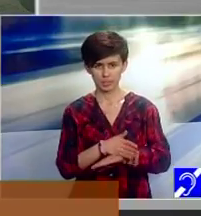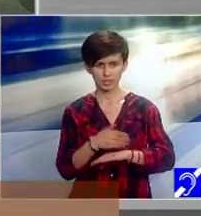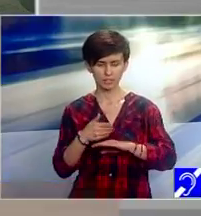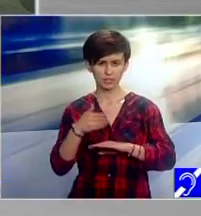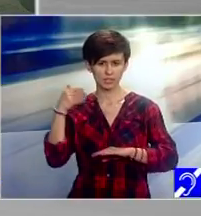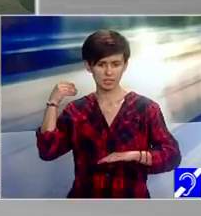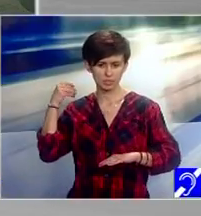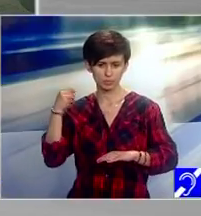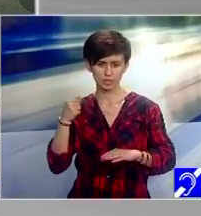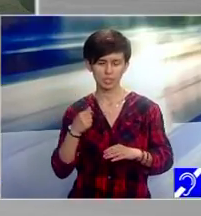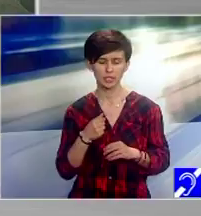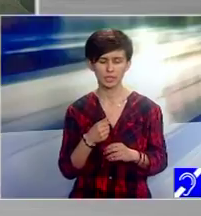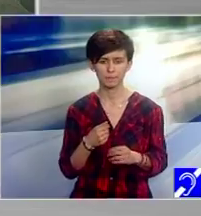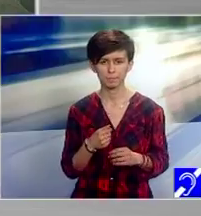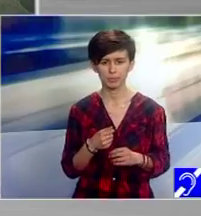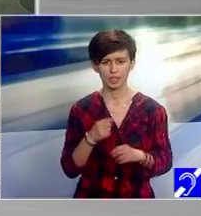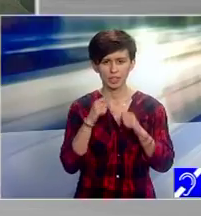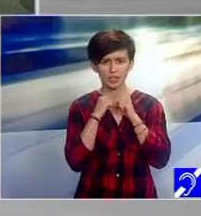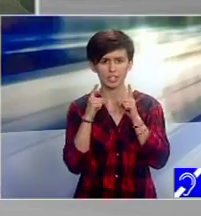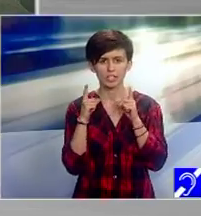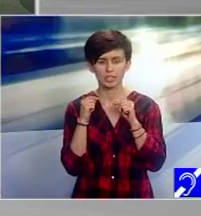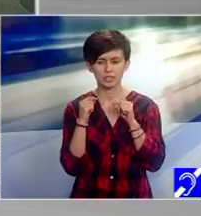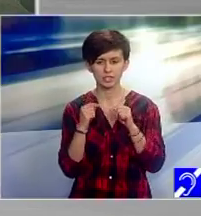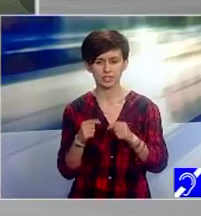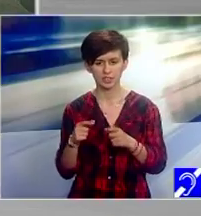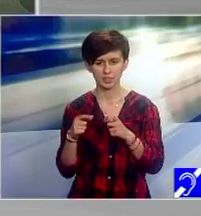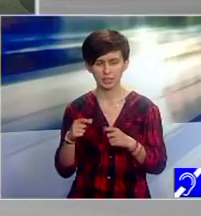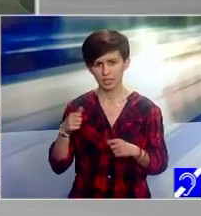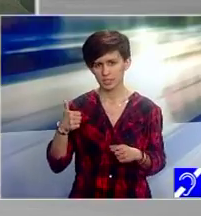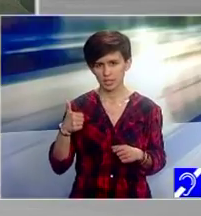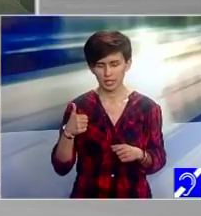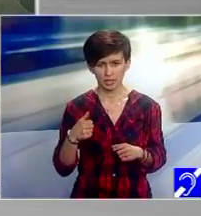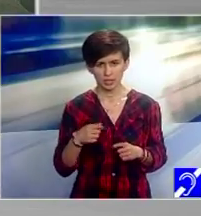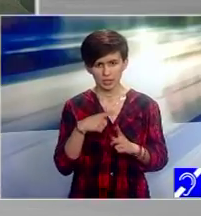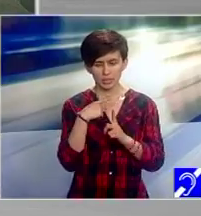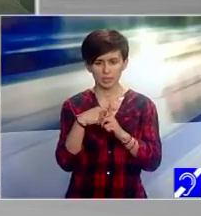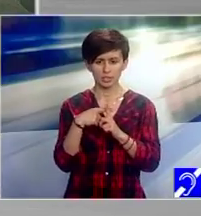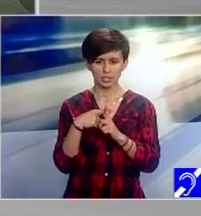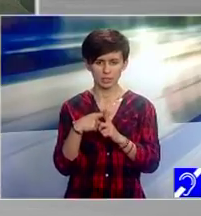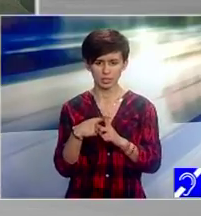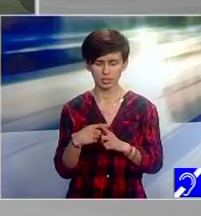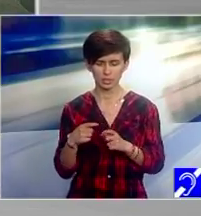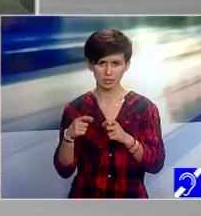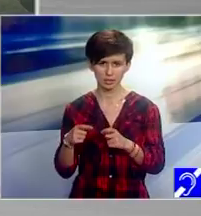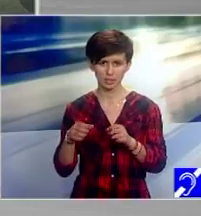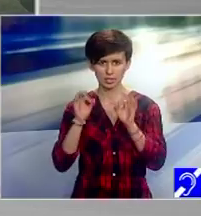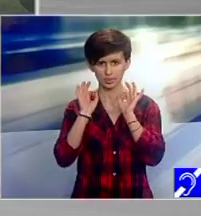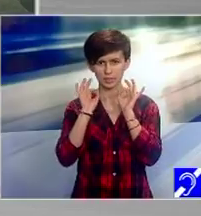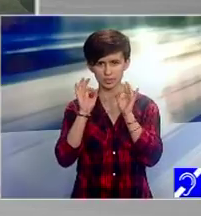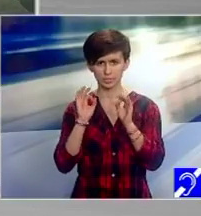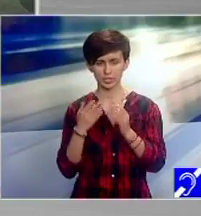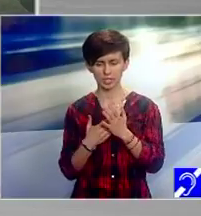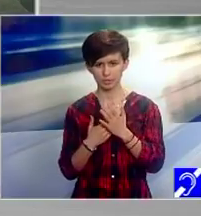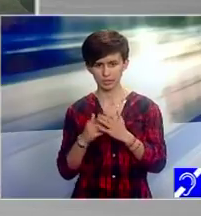ciclul primar, gimnazia liceală post-liceal, plus un departament special rezervat